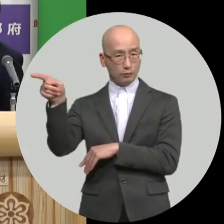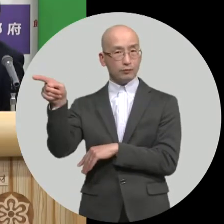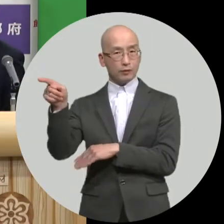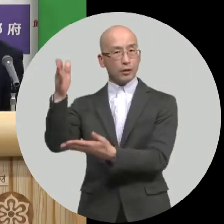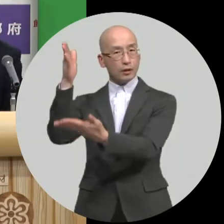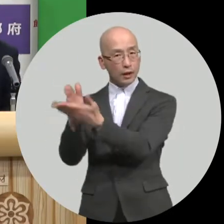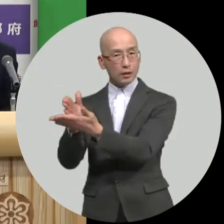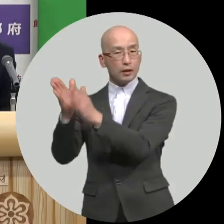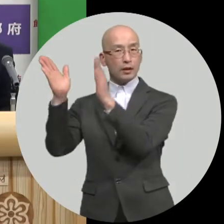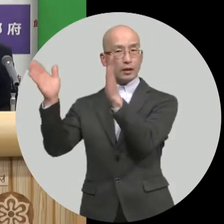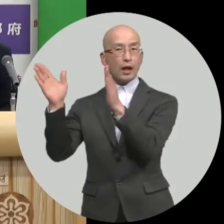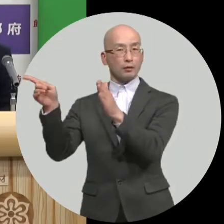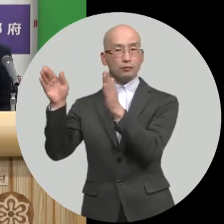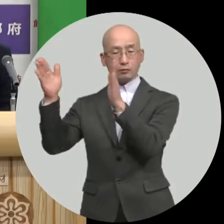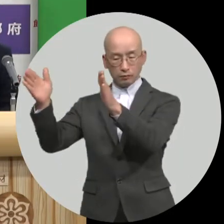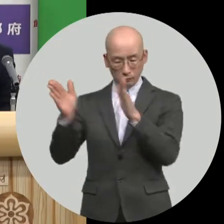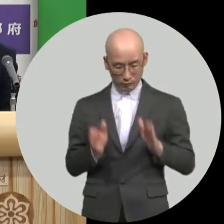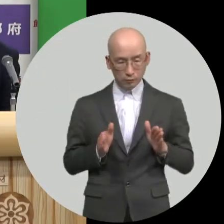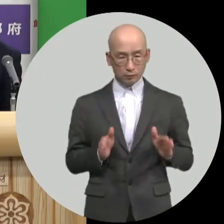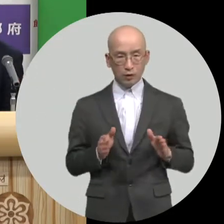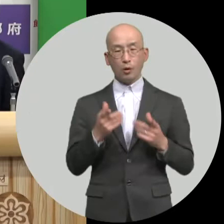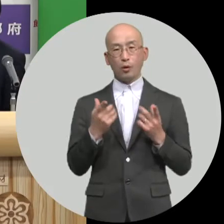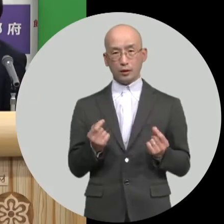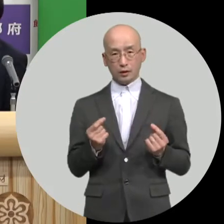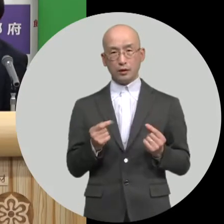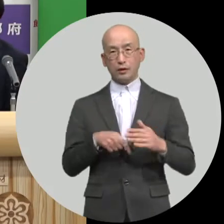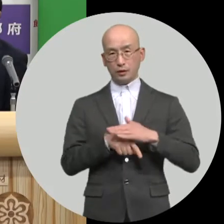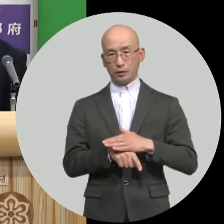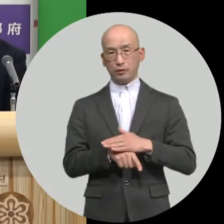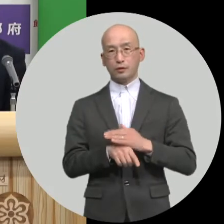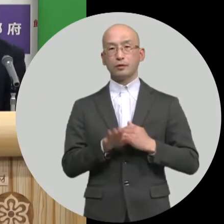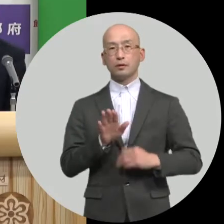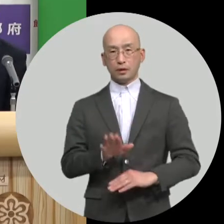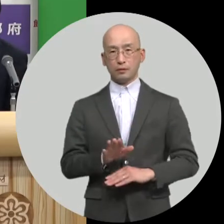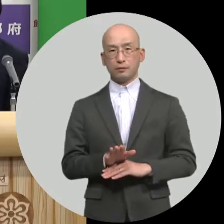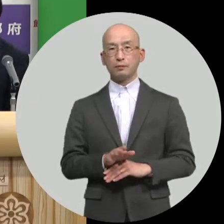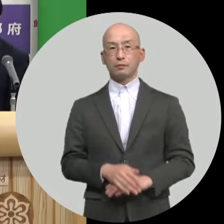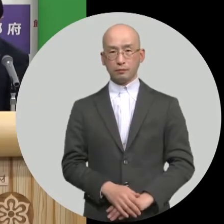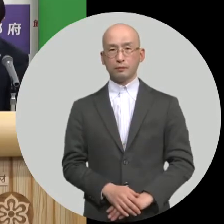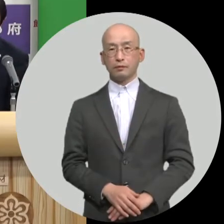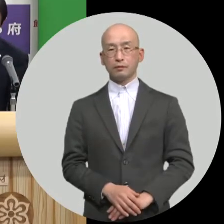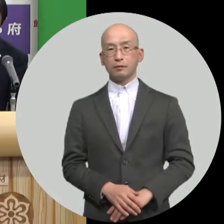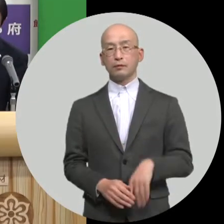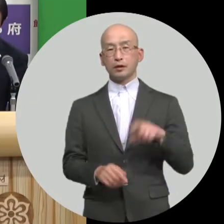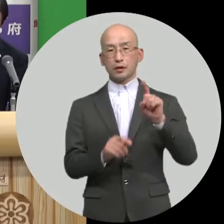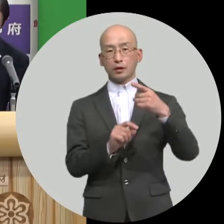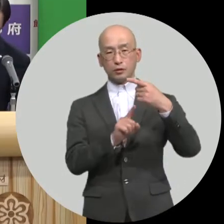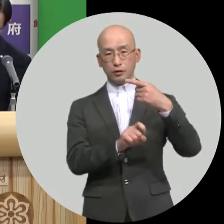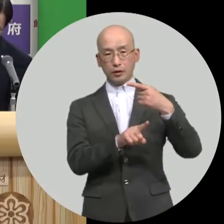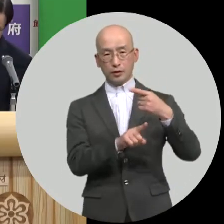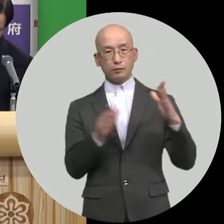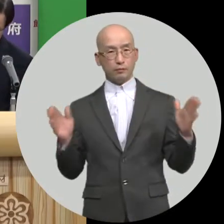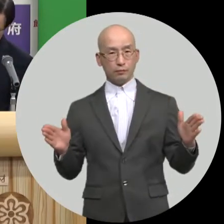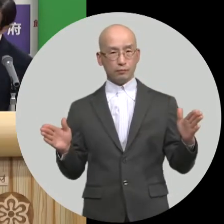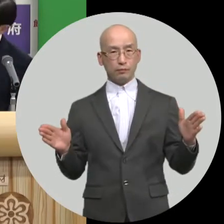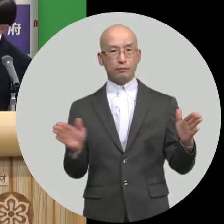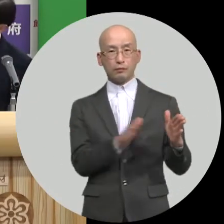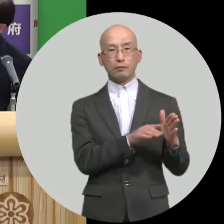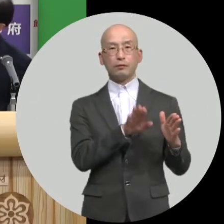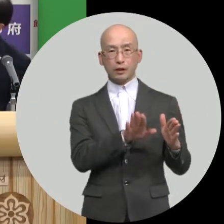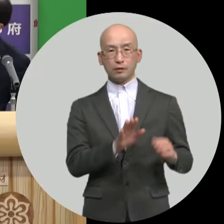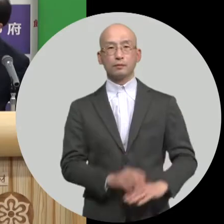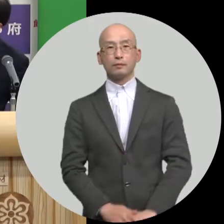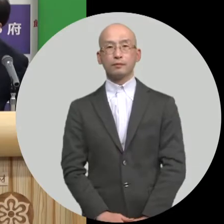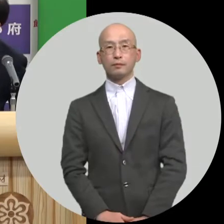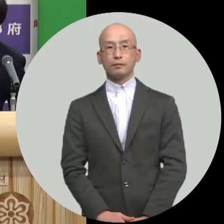、一応それを一つの区切りと考えまして、我々も1月11日までということにさせていただきました。それ